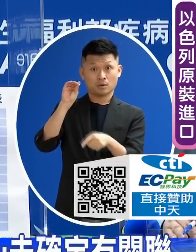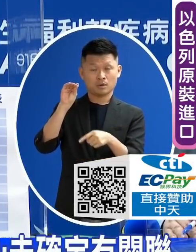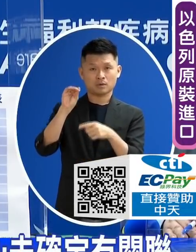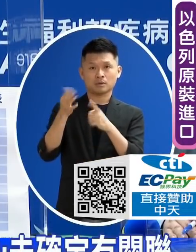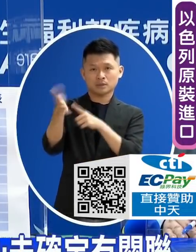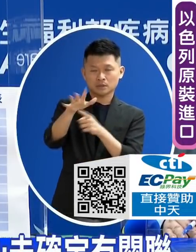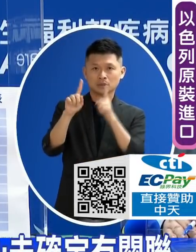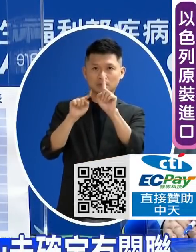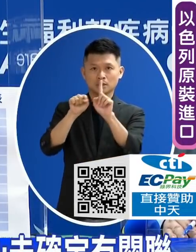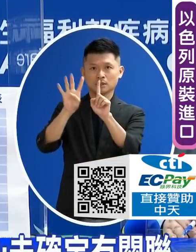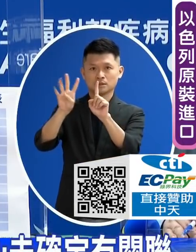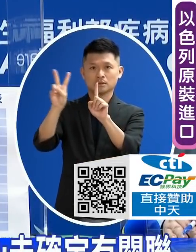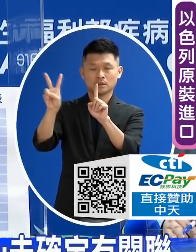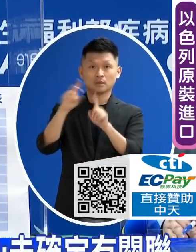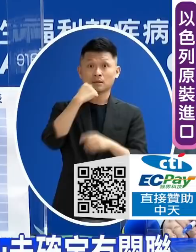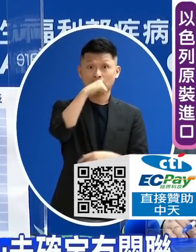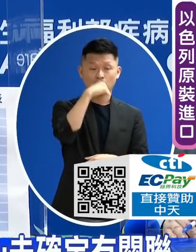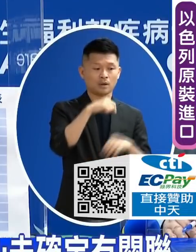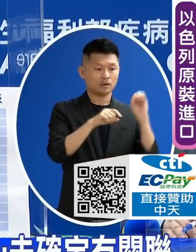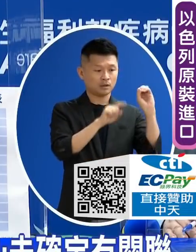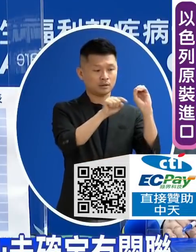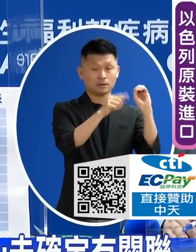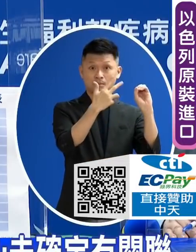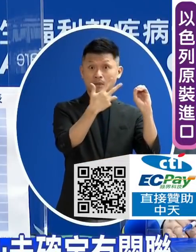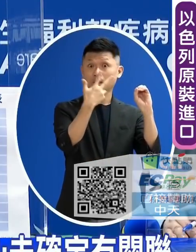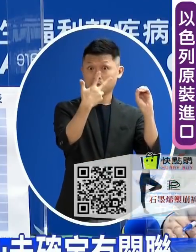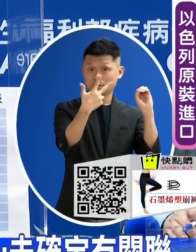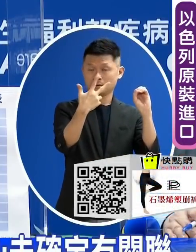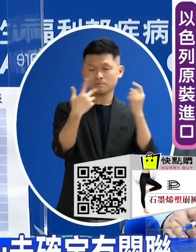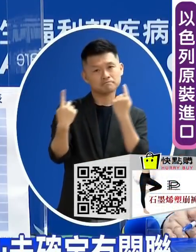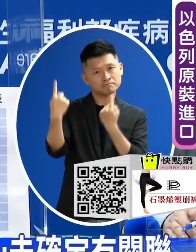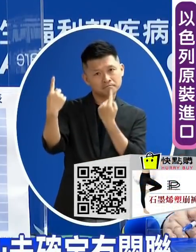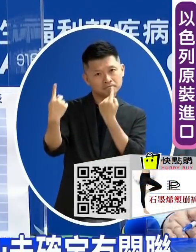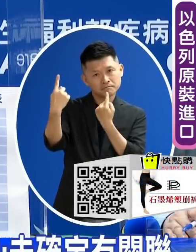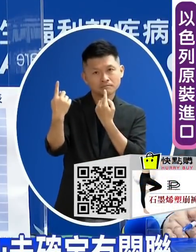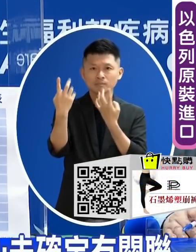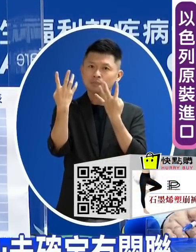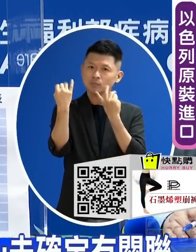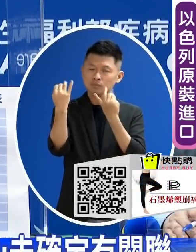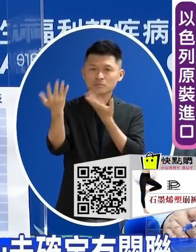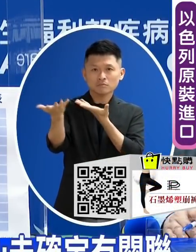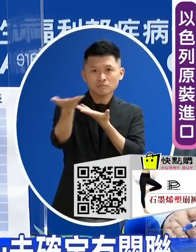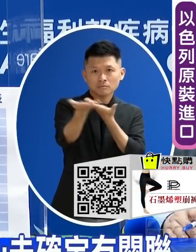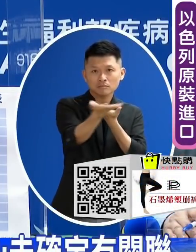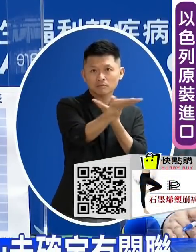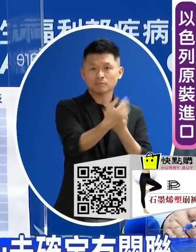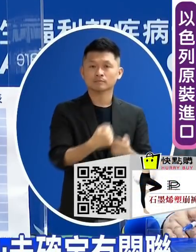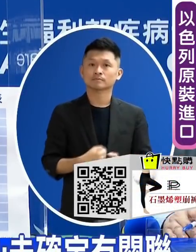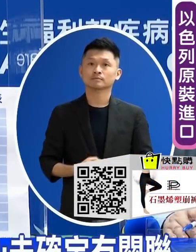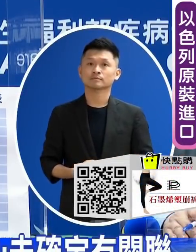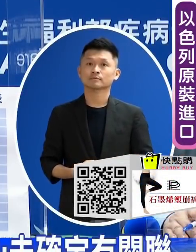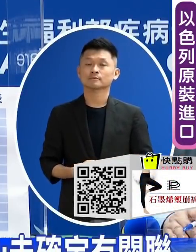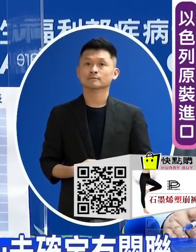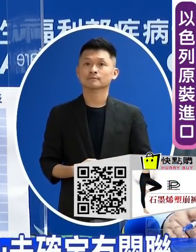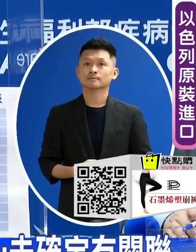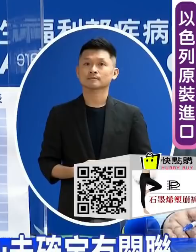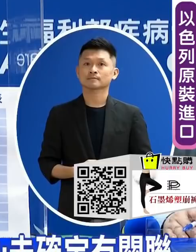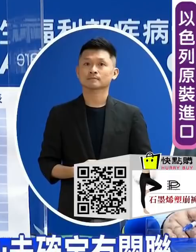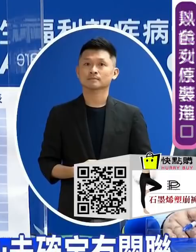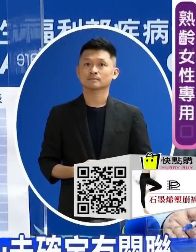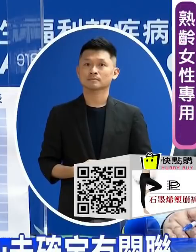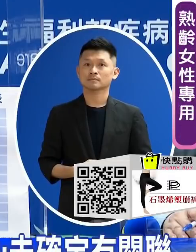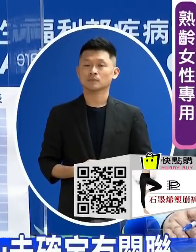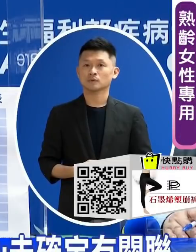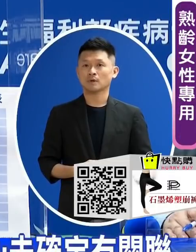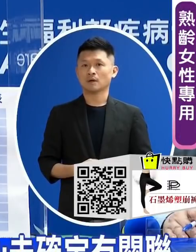那台湾是0.87。好，其实这都是差不多的哈。那所以在这里面哈，并没有因为